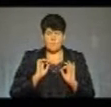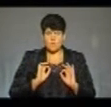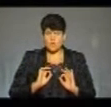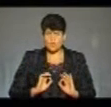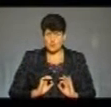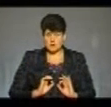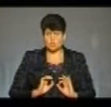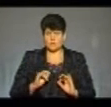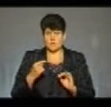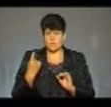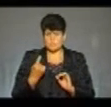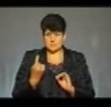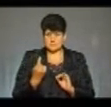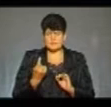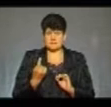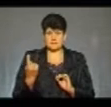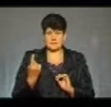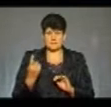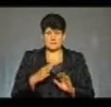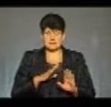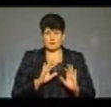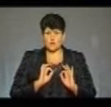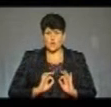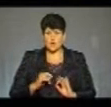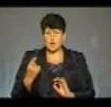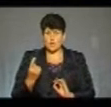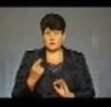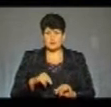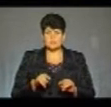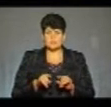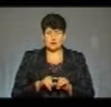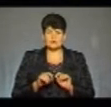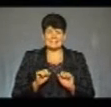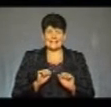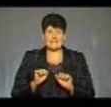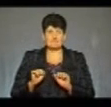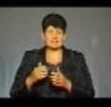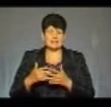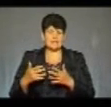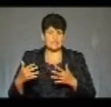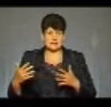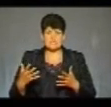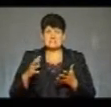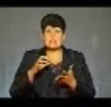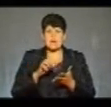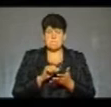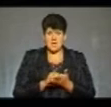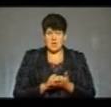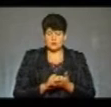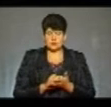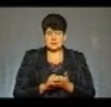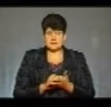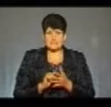прокуратура, обласна прокуратура, перший заступник прокурора області, а також процесуальні керівники, які займаються